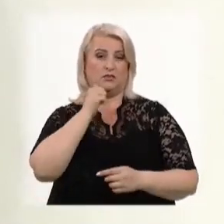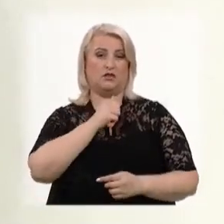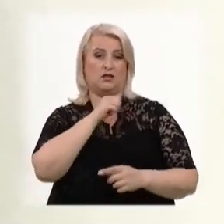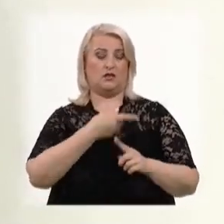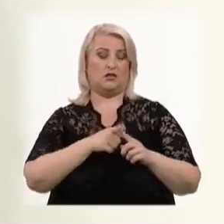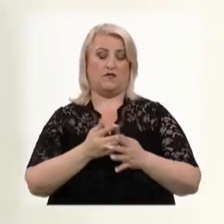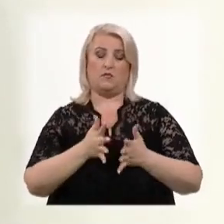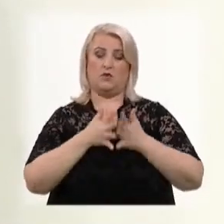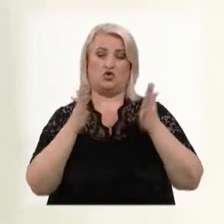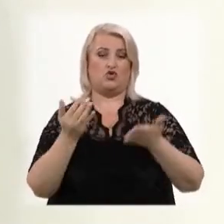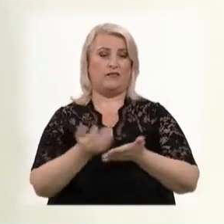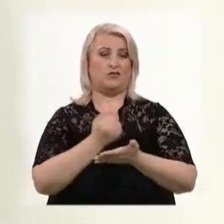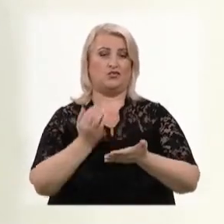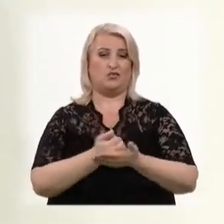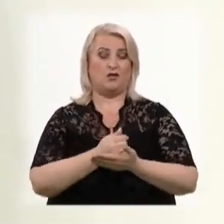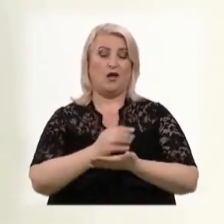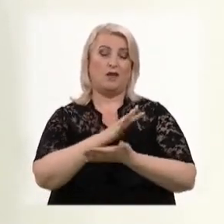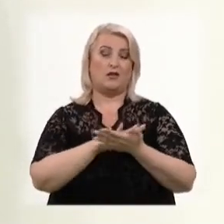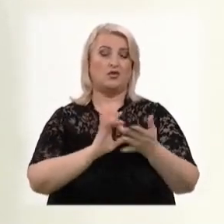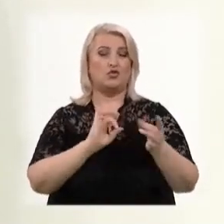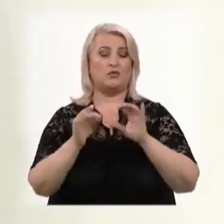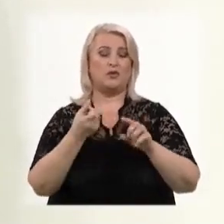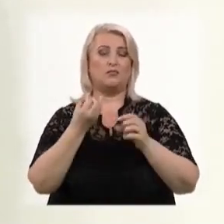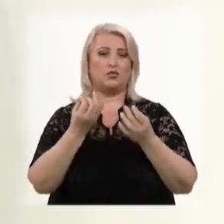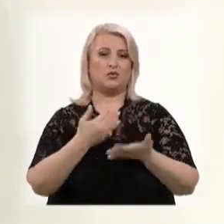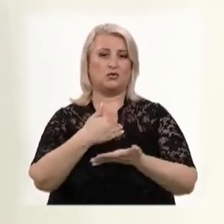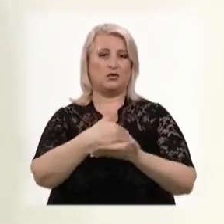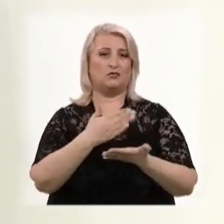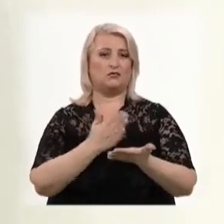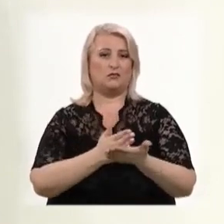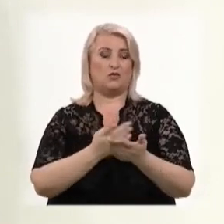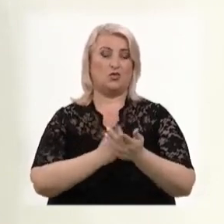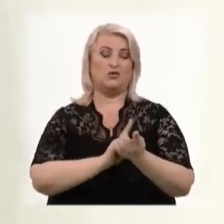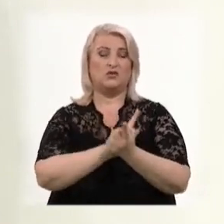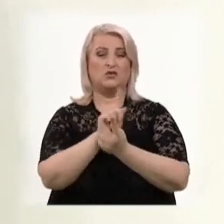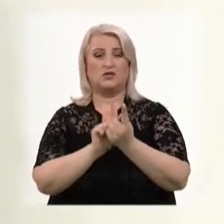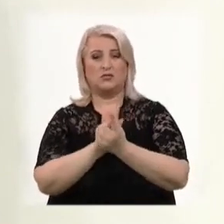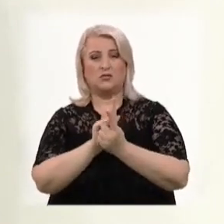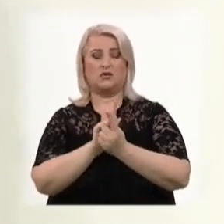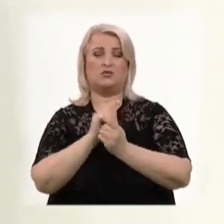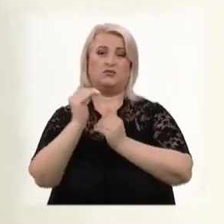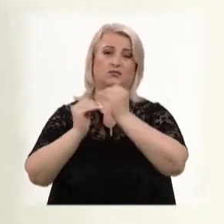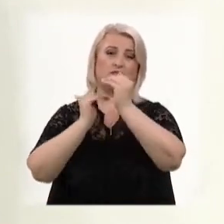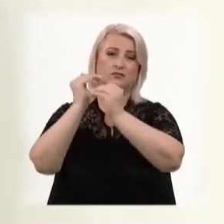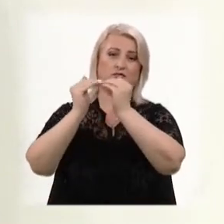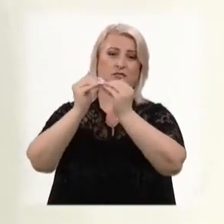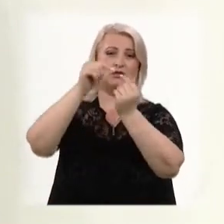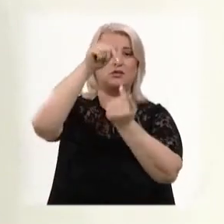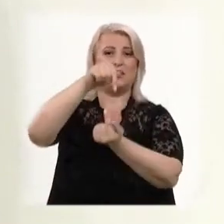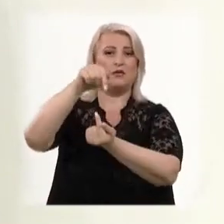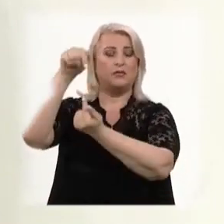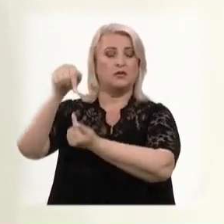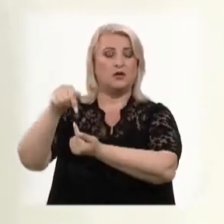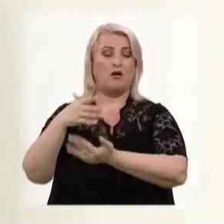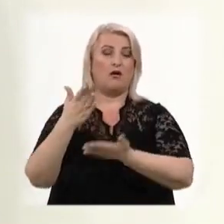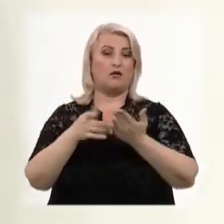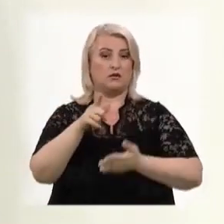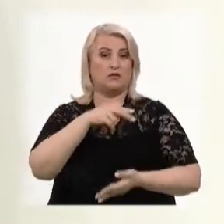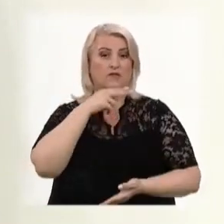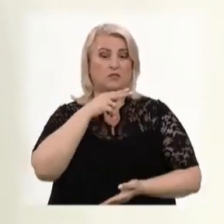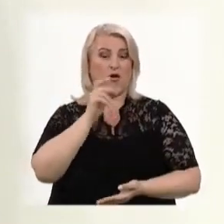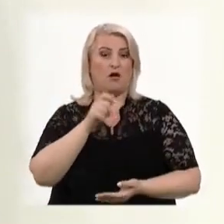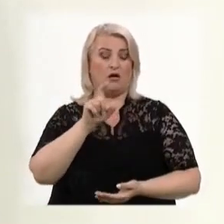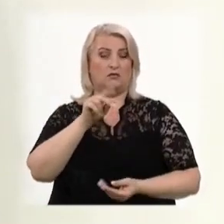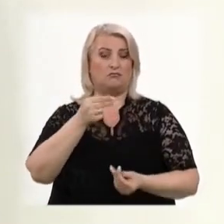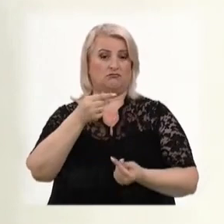mare succes mai departe marketing este instrument eu se schimbă ele evoluează eu să datează și dacă tu ești atent Ca